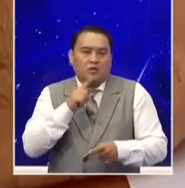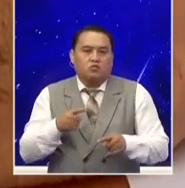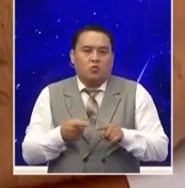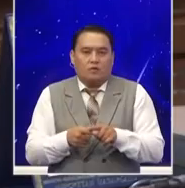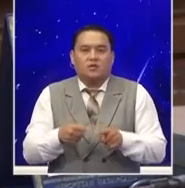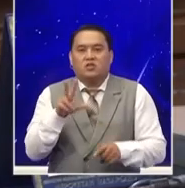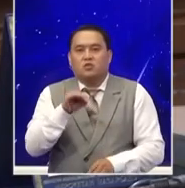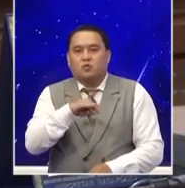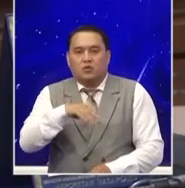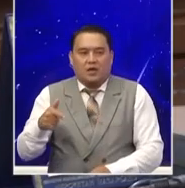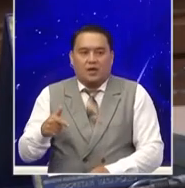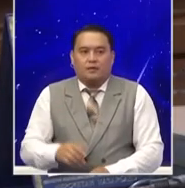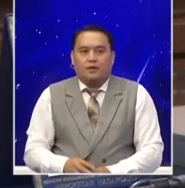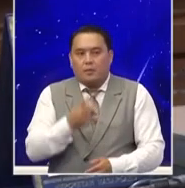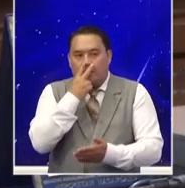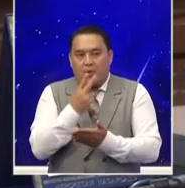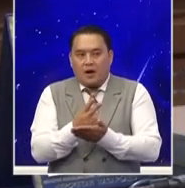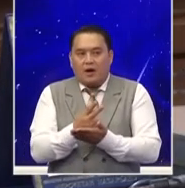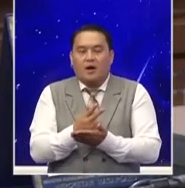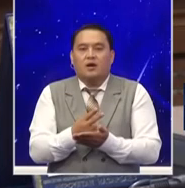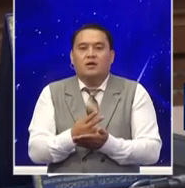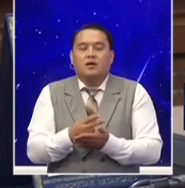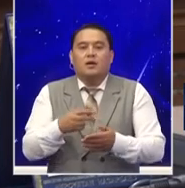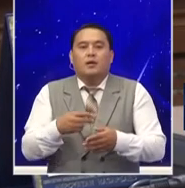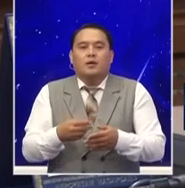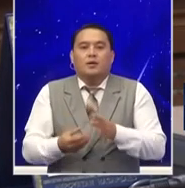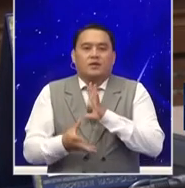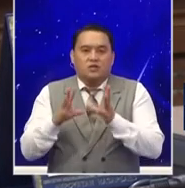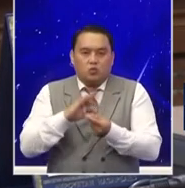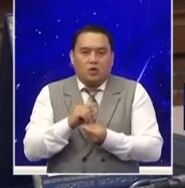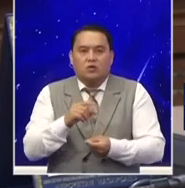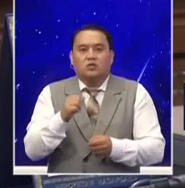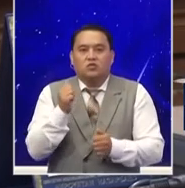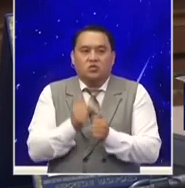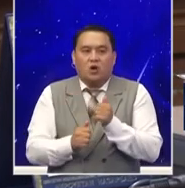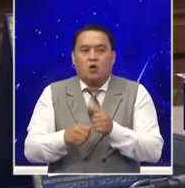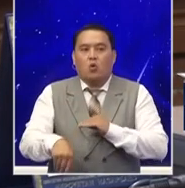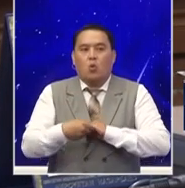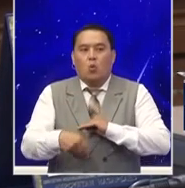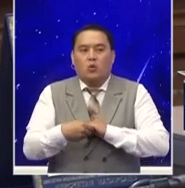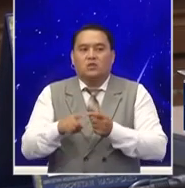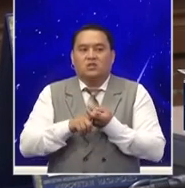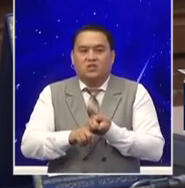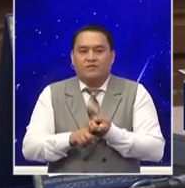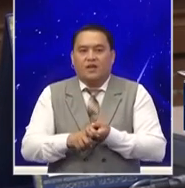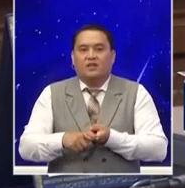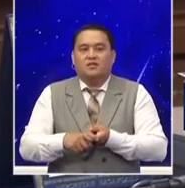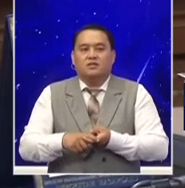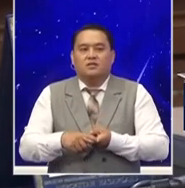тенге. Как показывает анализ оперативно-следственной практики, чаще всего доля коррупционных преступлений связана с